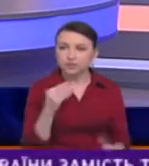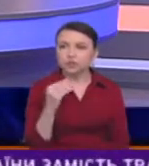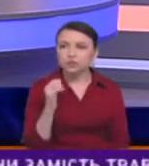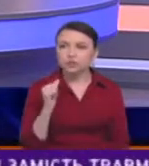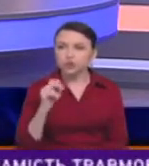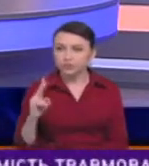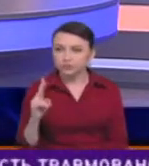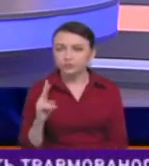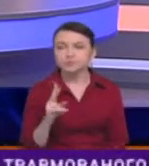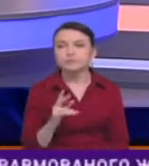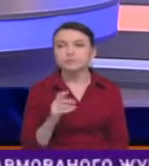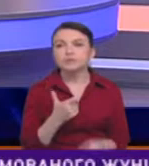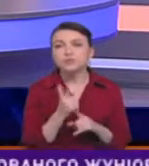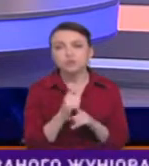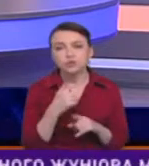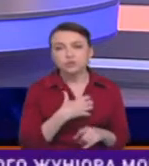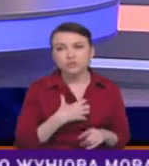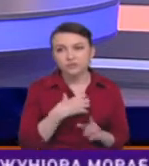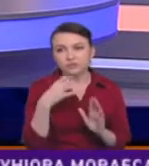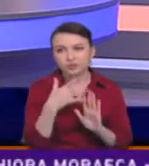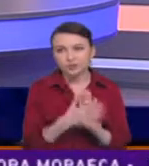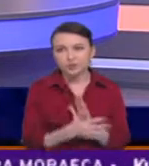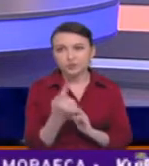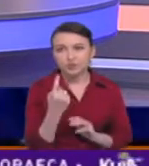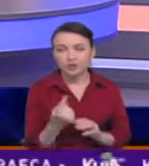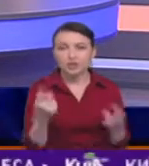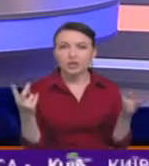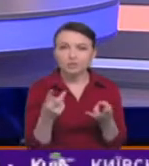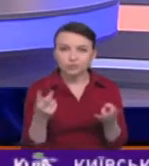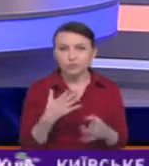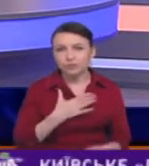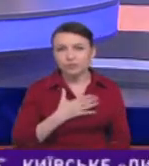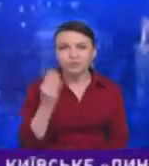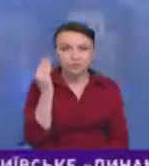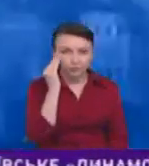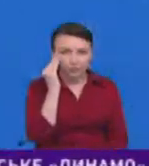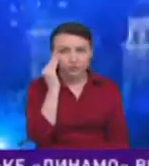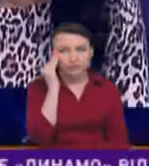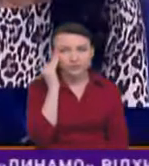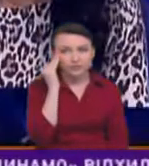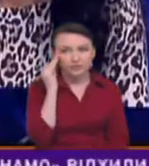знаєте, тут дуже важливо зрозуміти одне. Потрібно, на мій погляд, мені цікава